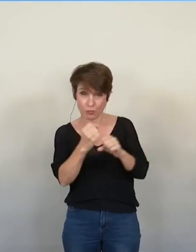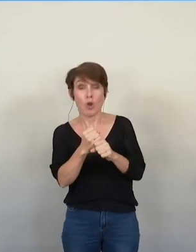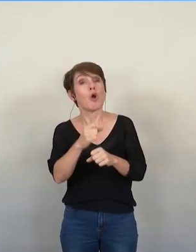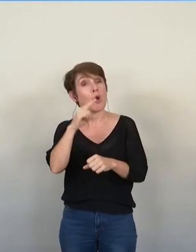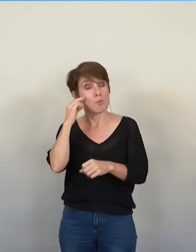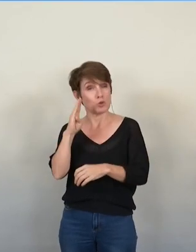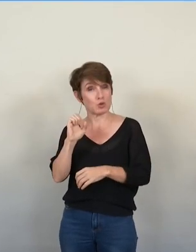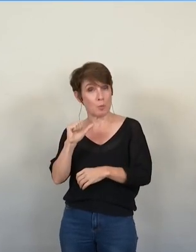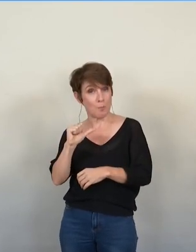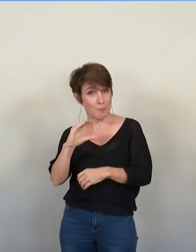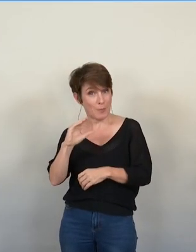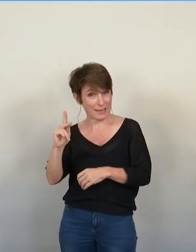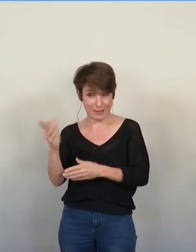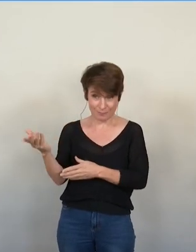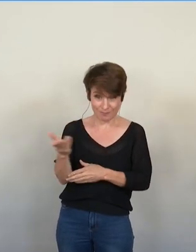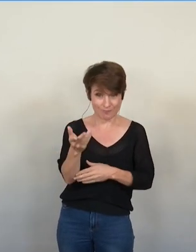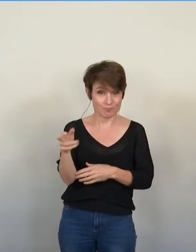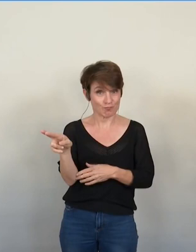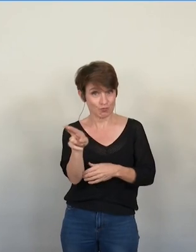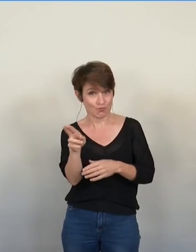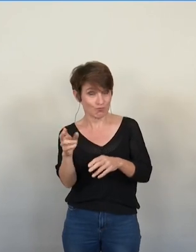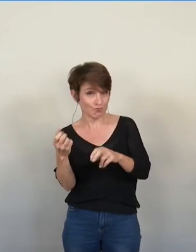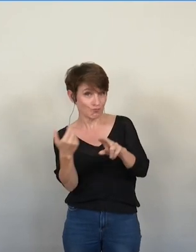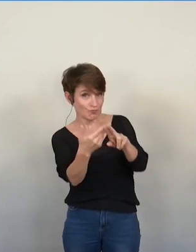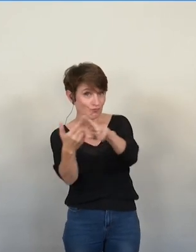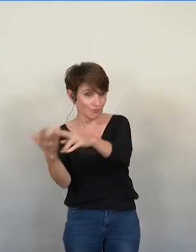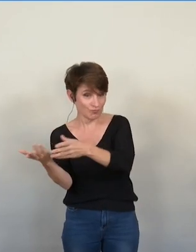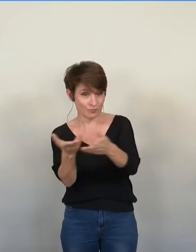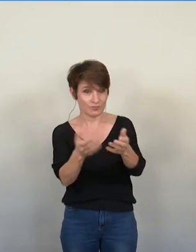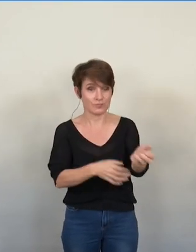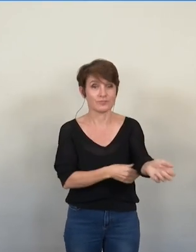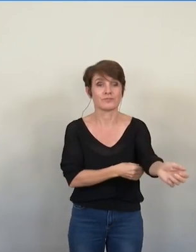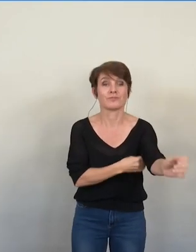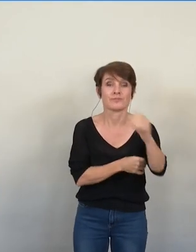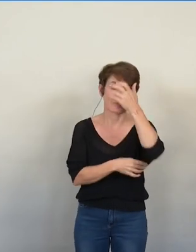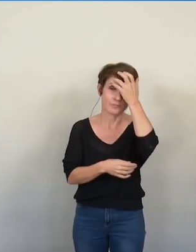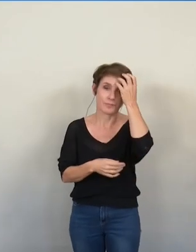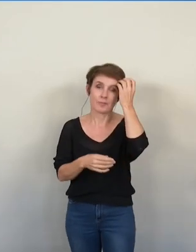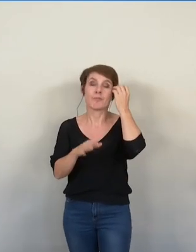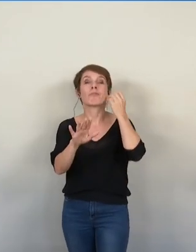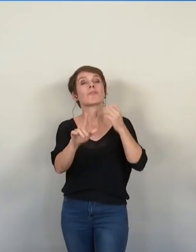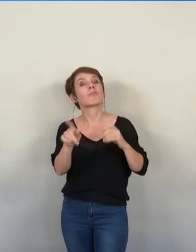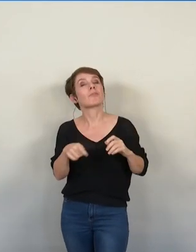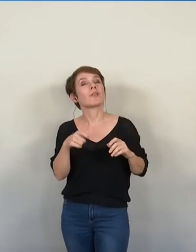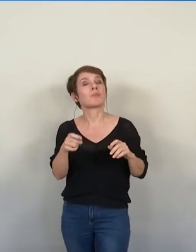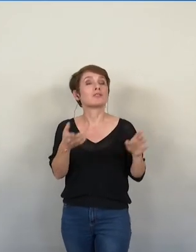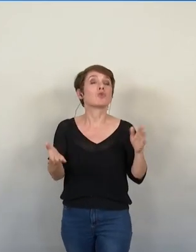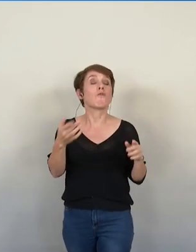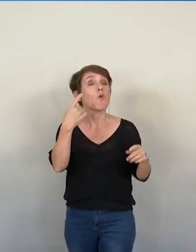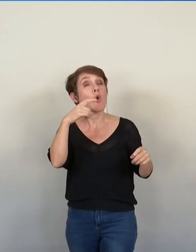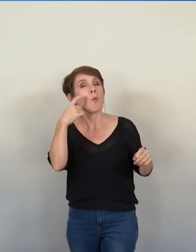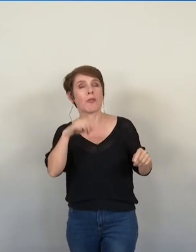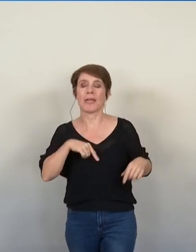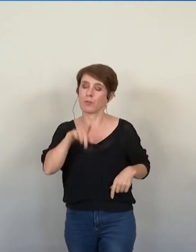redonne la parole je vais essayer de répondre au aux interrog tion qui ont été formulé vous comprendrez que je ne répondrai pas au aux commentaires